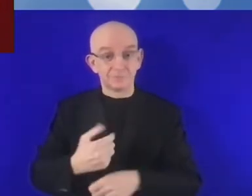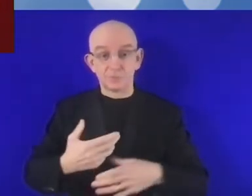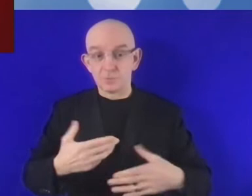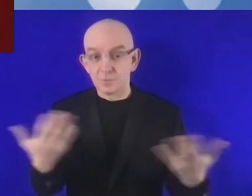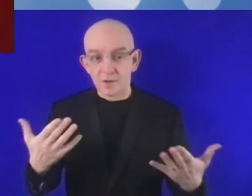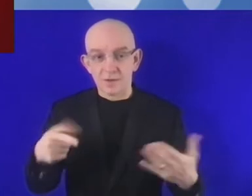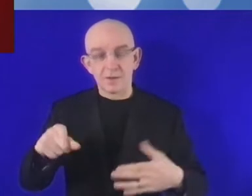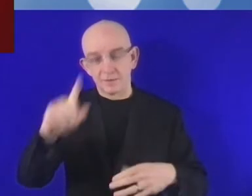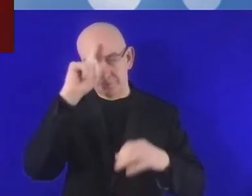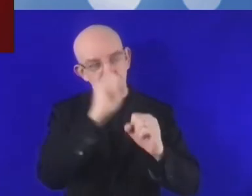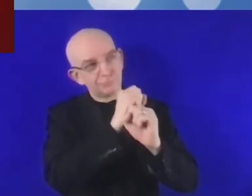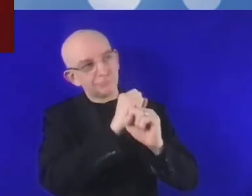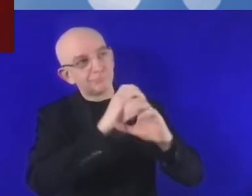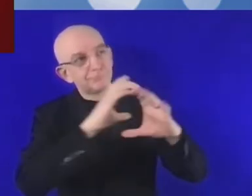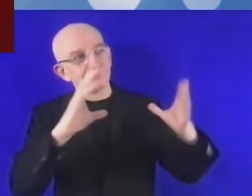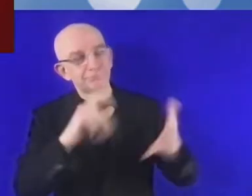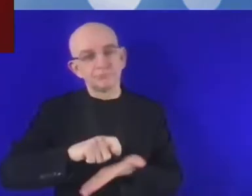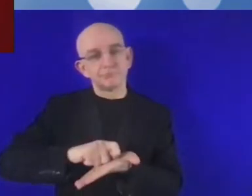العام نحن لدينا